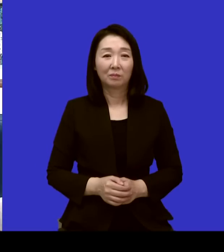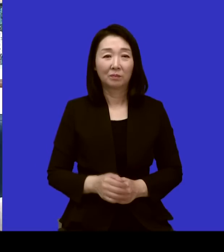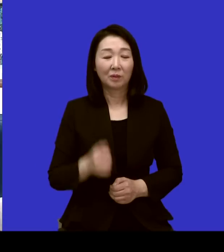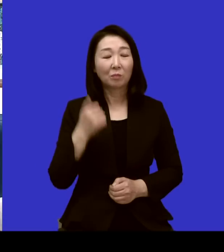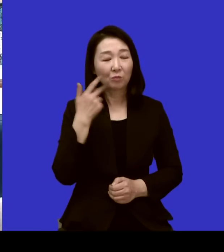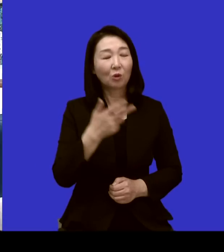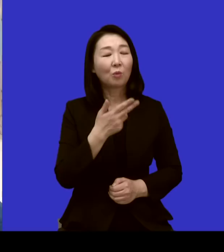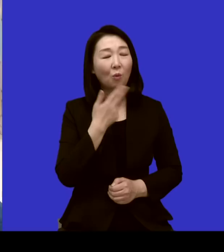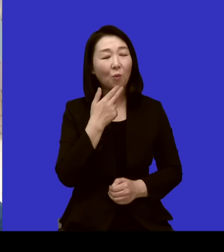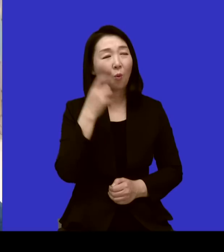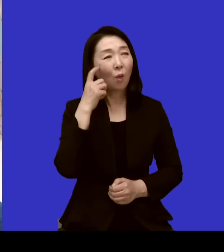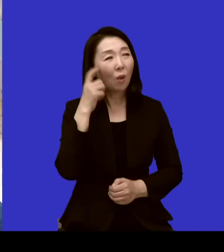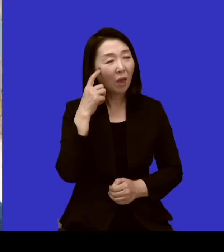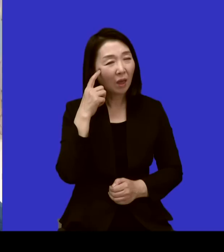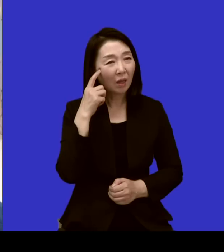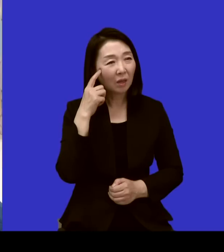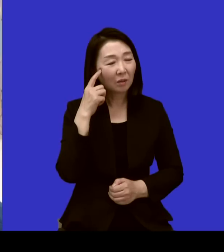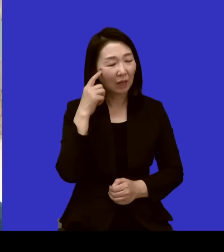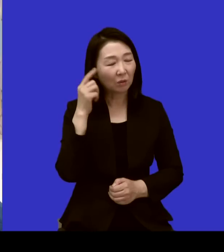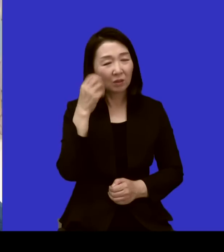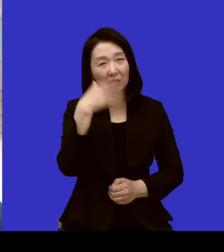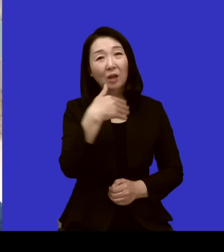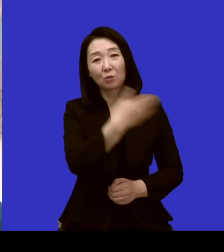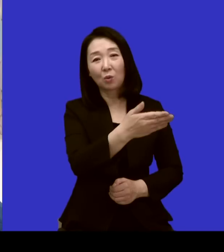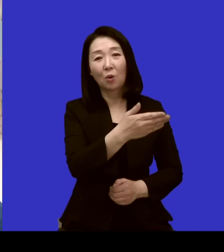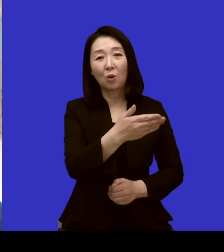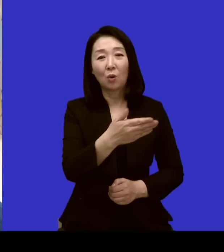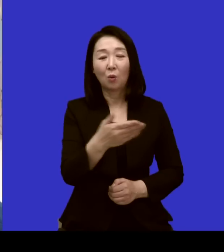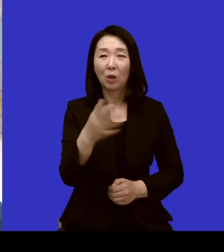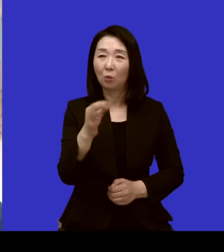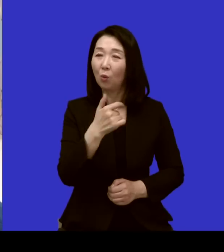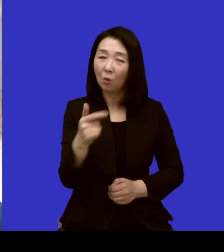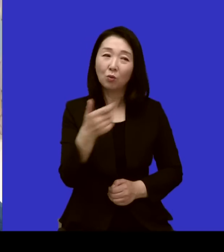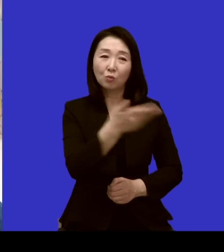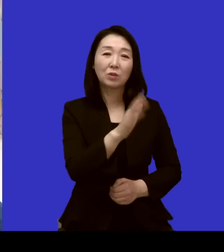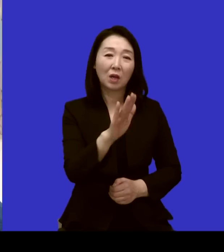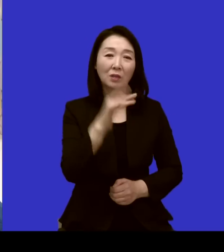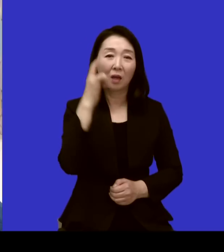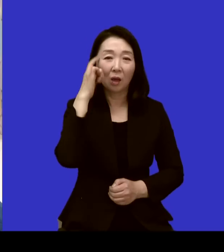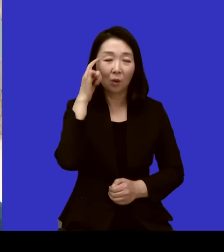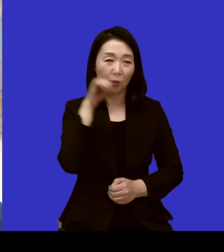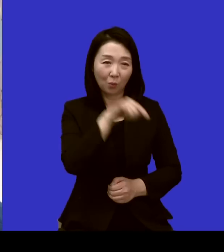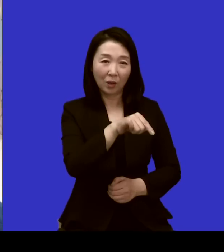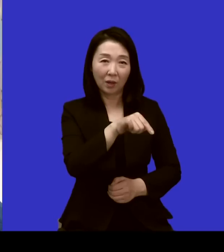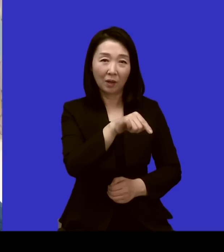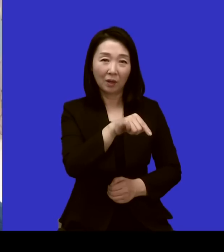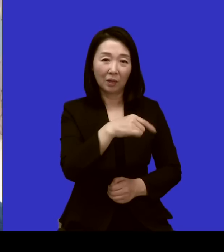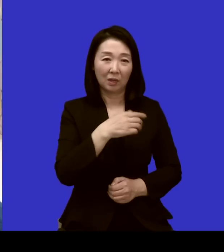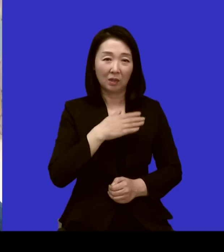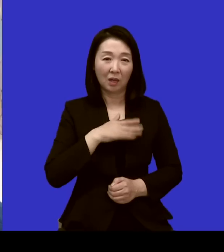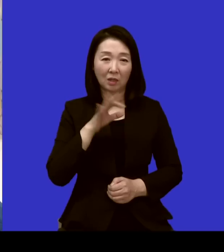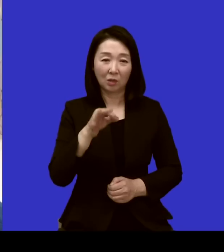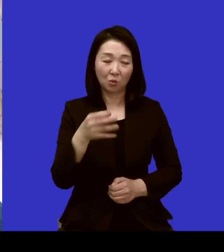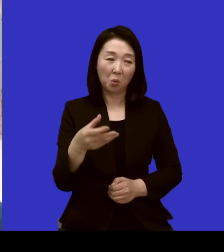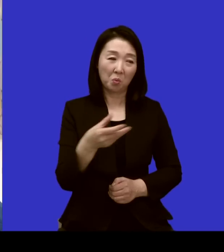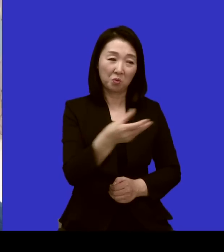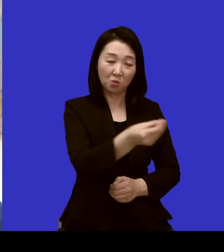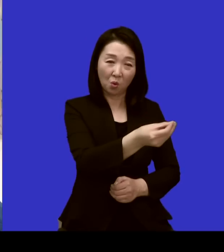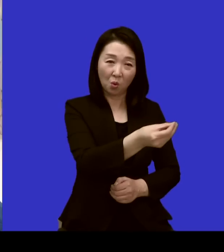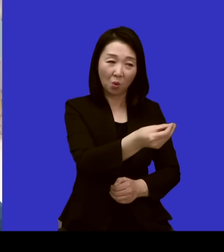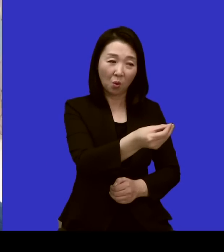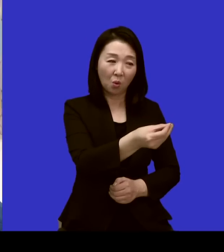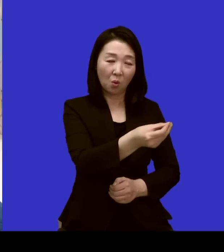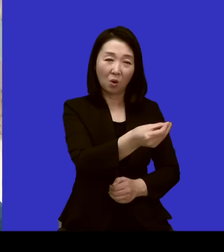주는 편이에요. 그러니까 너무 많은 돈들은 안 되겠지만, 근데 왜냐하면은 이것도 이 친구들이 저한테서 그런 것들을 조달해 받지